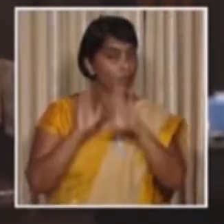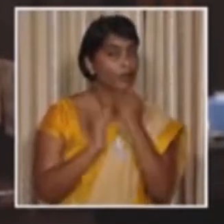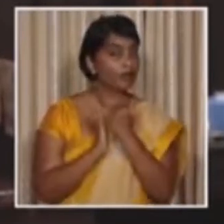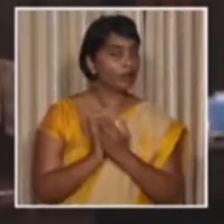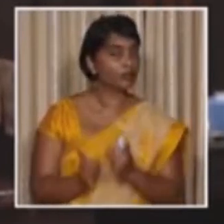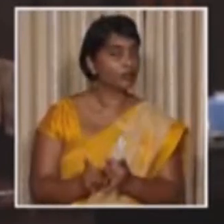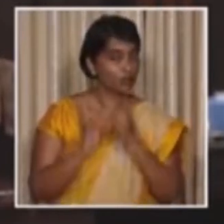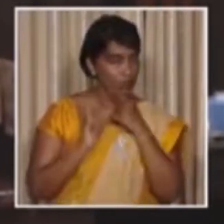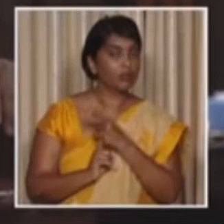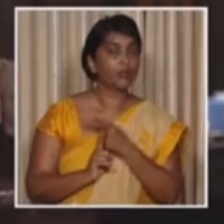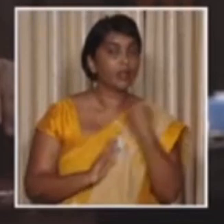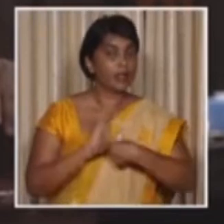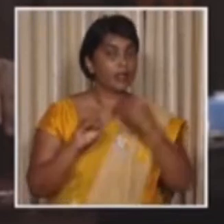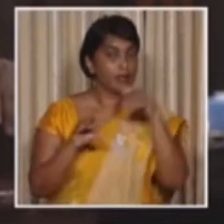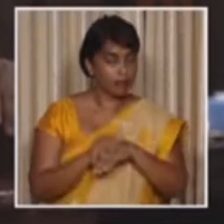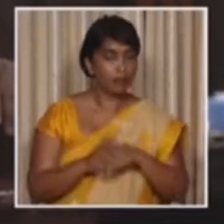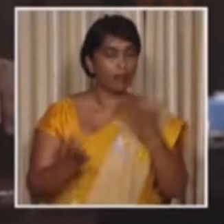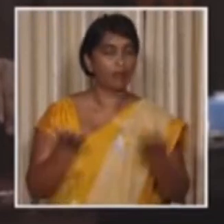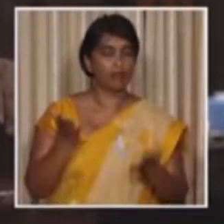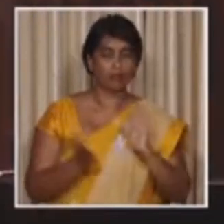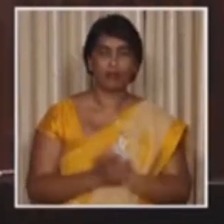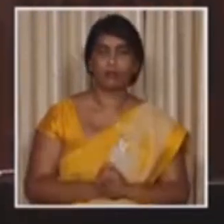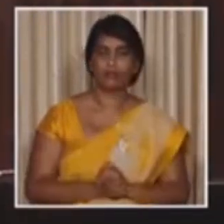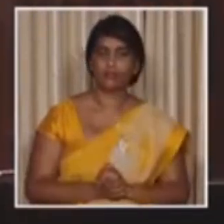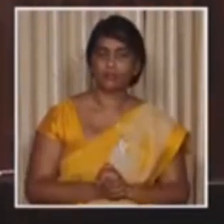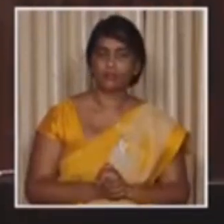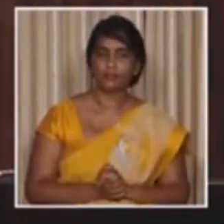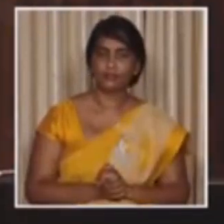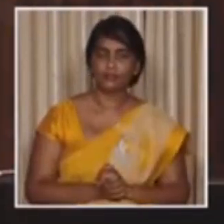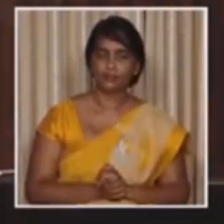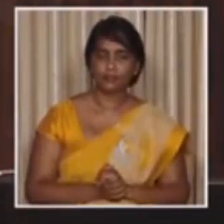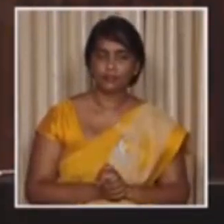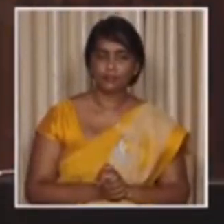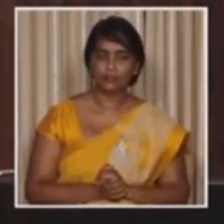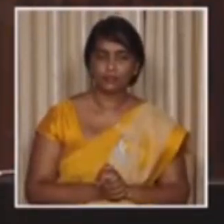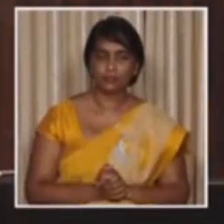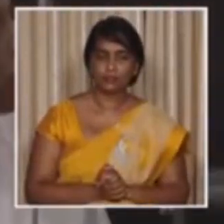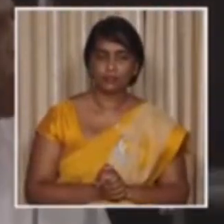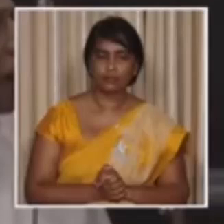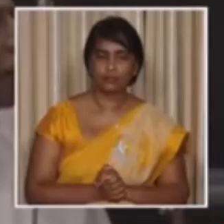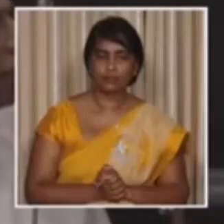අනුව තියෙන රට තුල අස්ථාවර ප්‍රශ්නේ ඇහුවා ඔව්